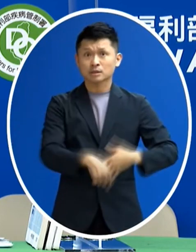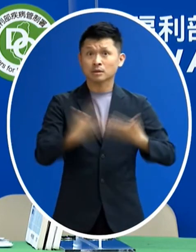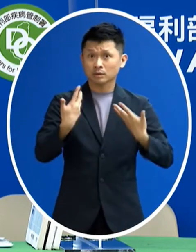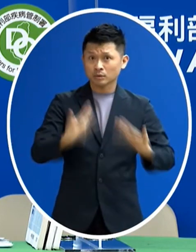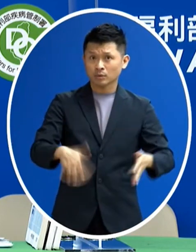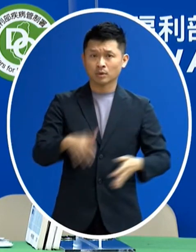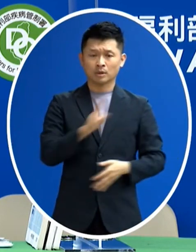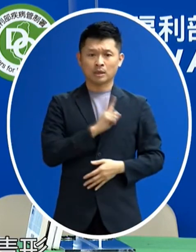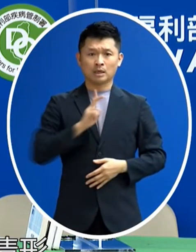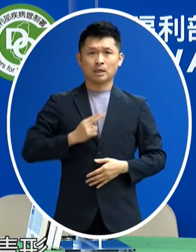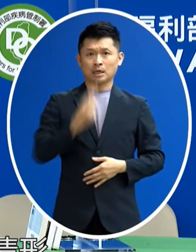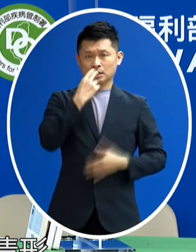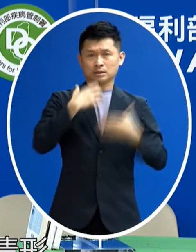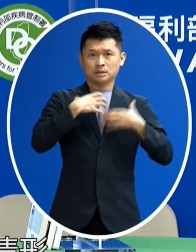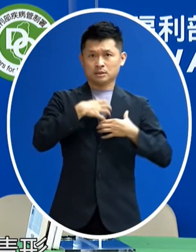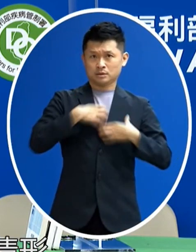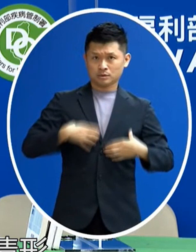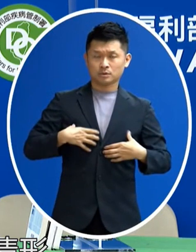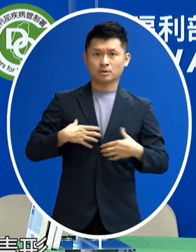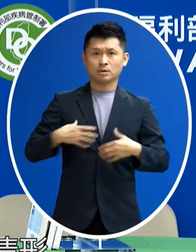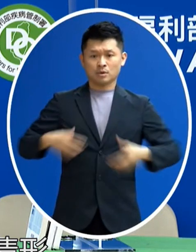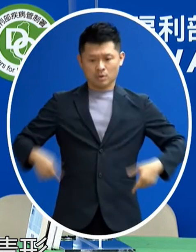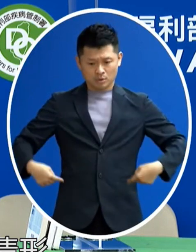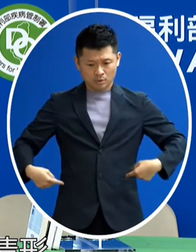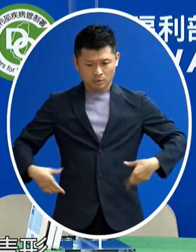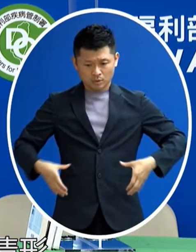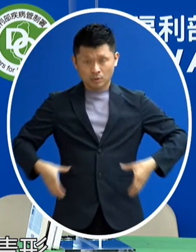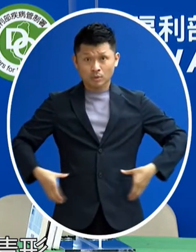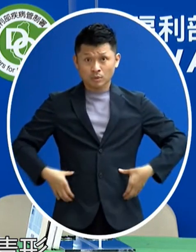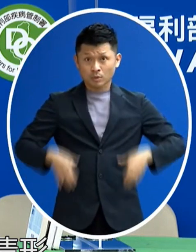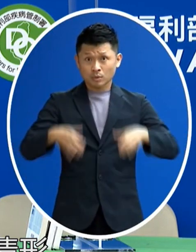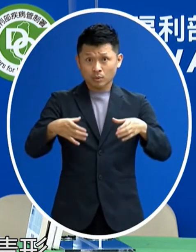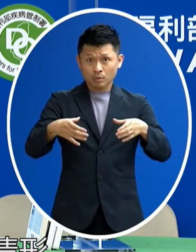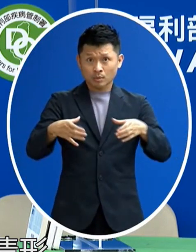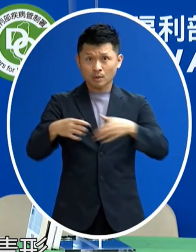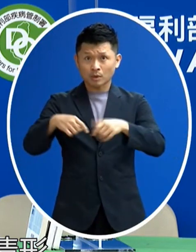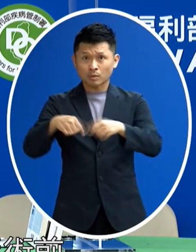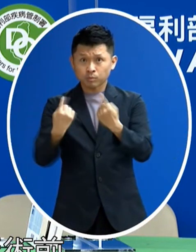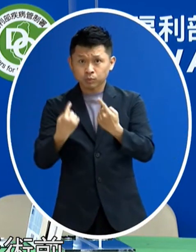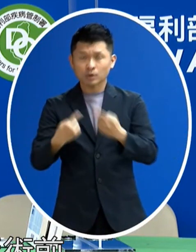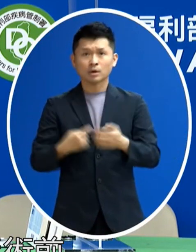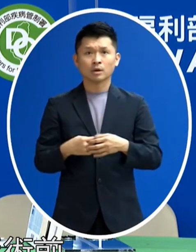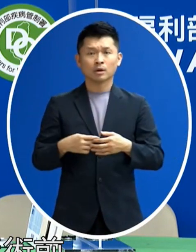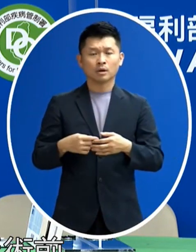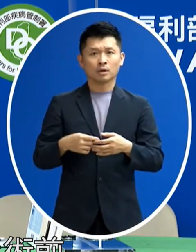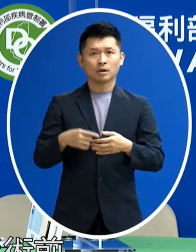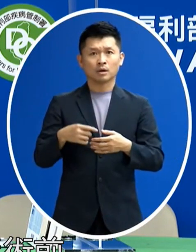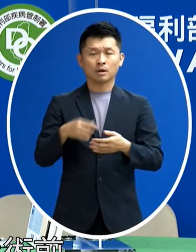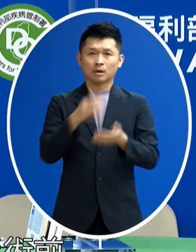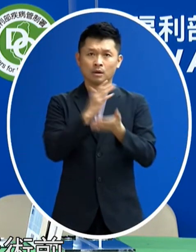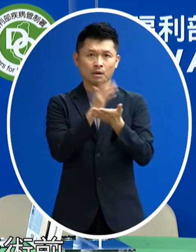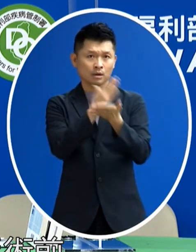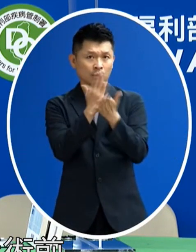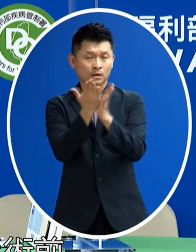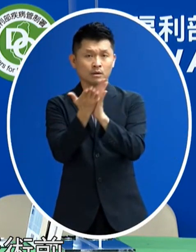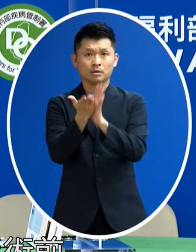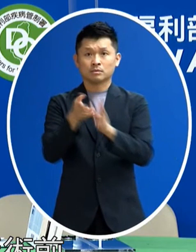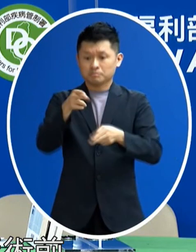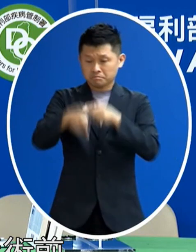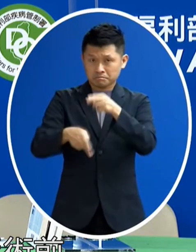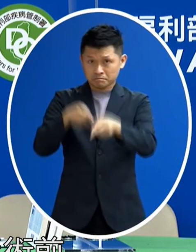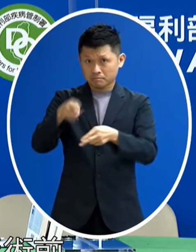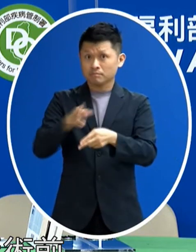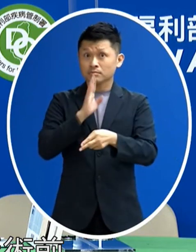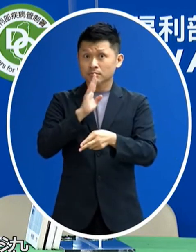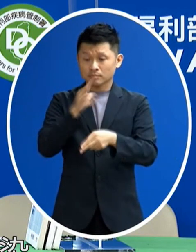合并这个气胸、骨盆骨折、主动脉跟肝肾损伤的一个情形，所以住院安排手术。但是在住